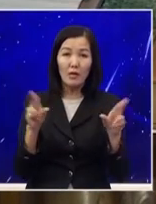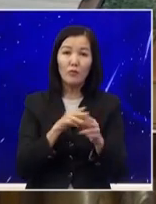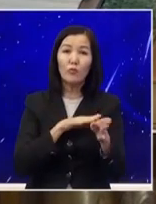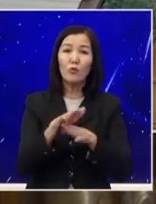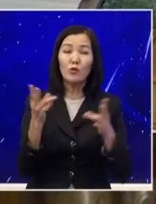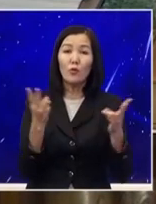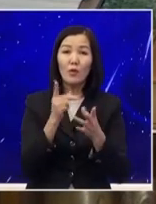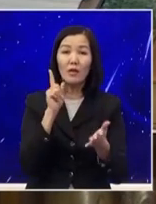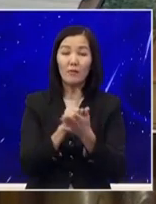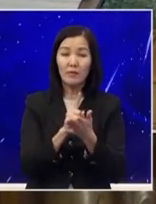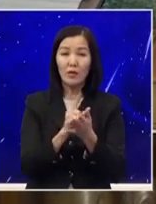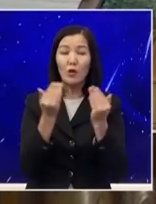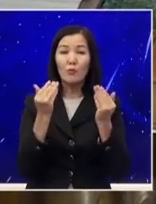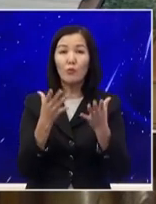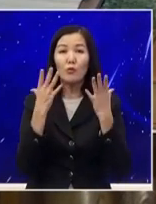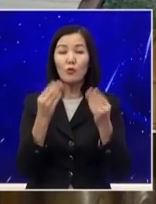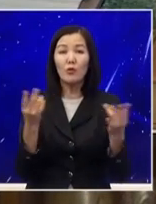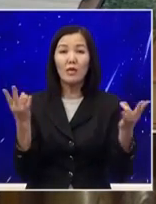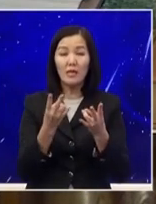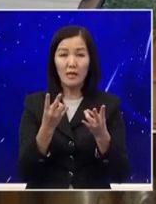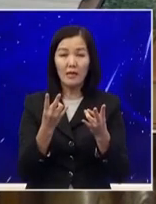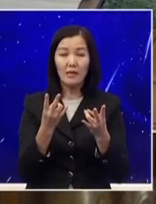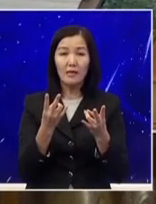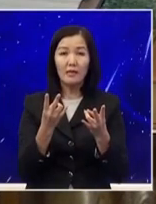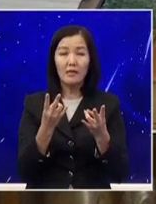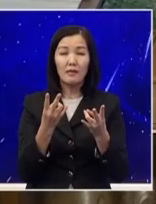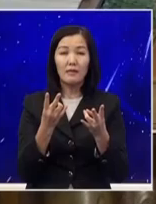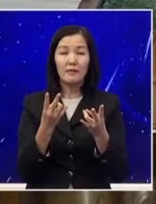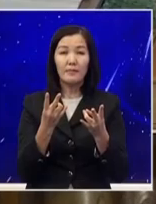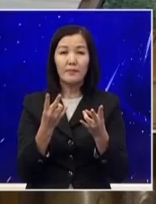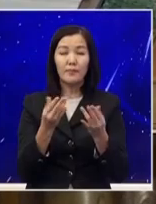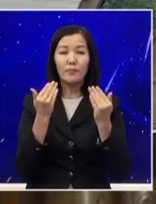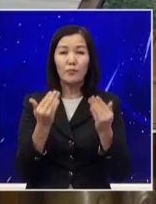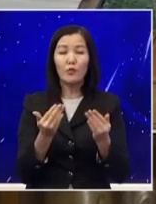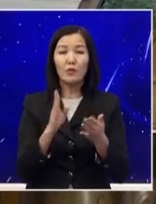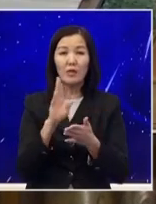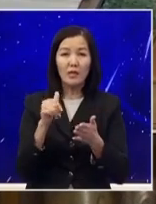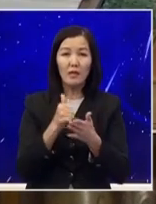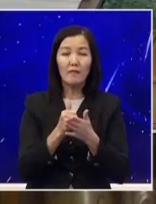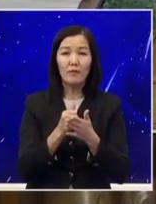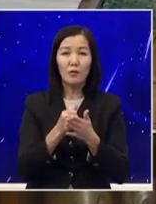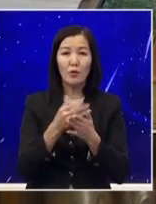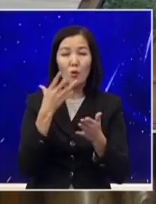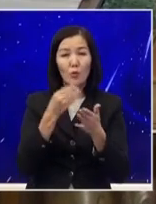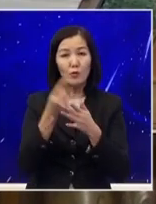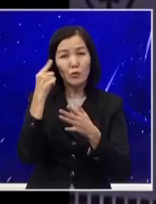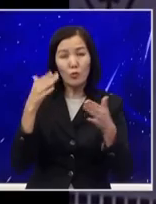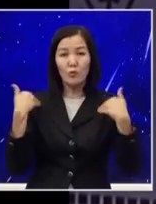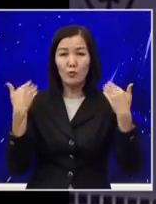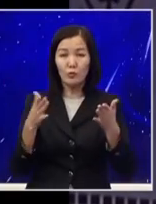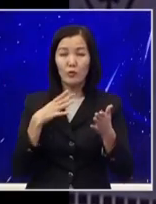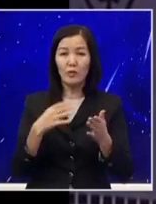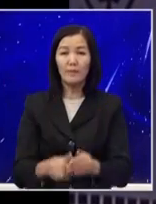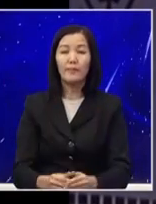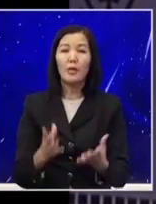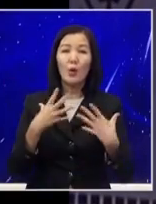осы үшеуі де бүгінгі күнге керемет қажет дүние. Бұл кісі соның негізін қалап кетті ақсақалдар алқасында.